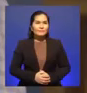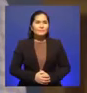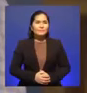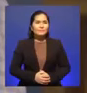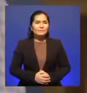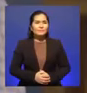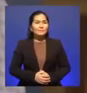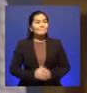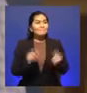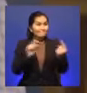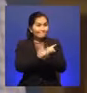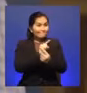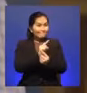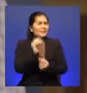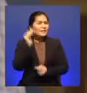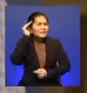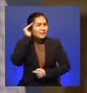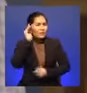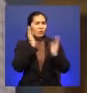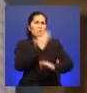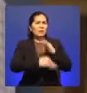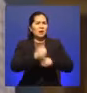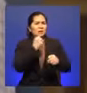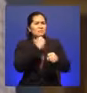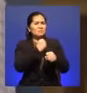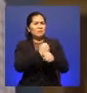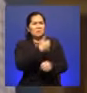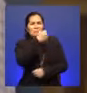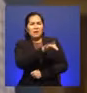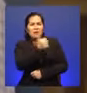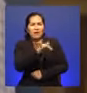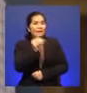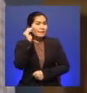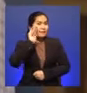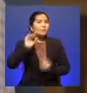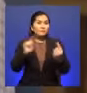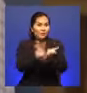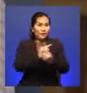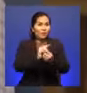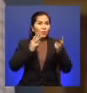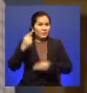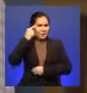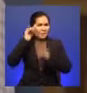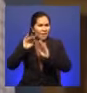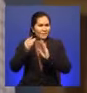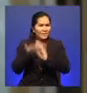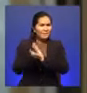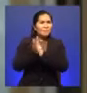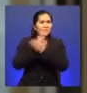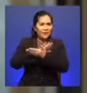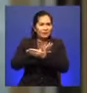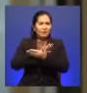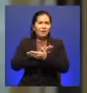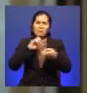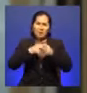สังคมเชื่อว่าคนพิการทำอะไรไม่ได้ซึ่งไอ้การแก้เจตคติเนี่ยเป็นเรื่องใหญ่มาก ปัญ